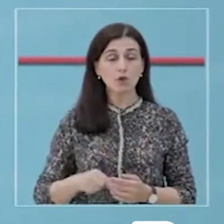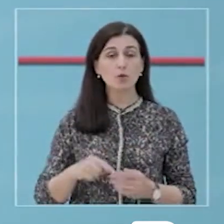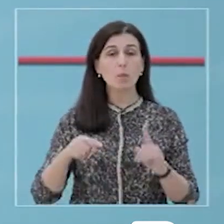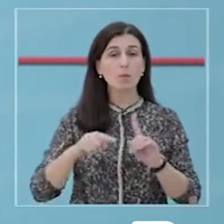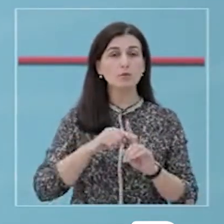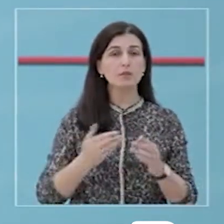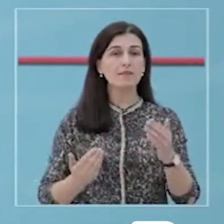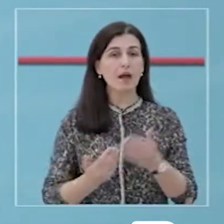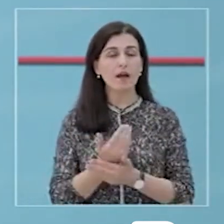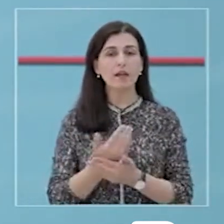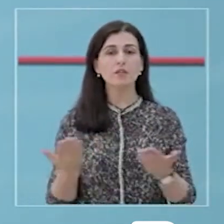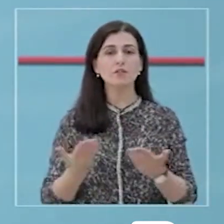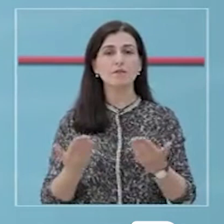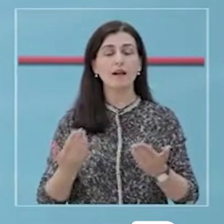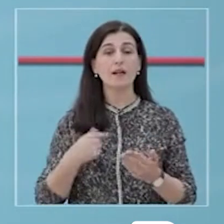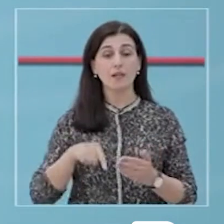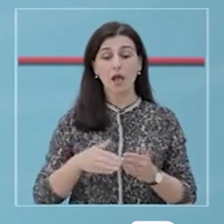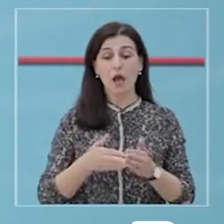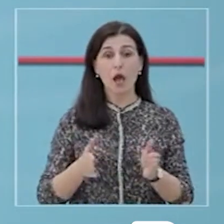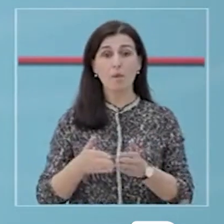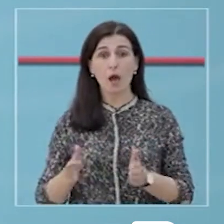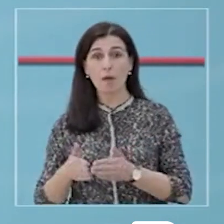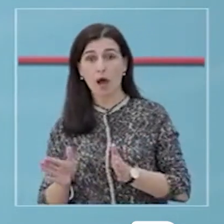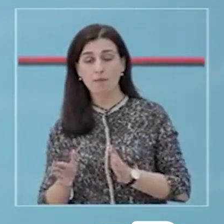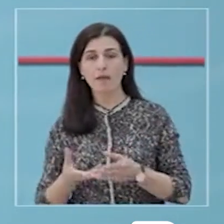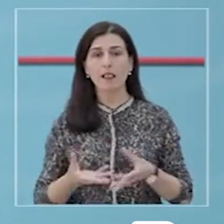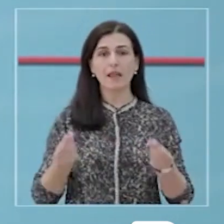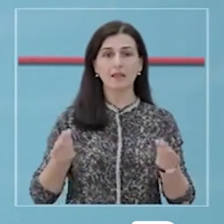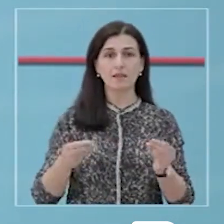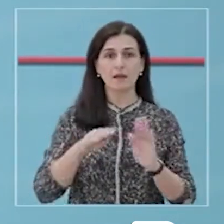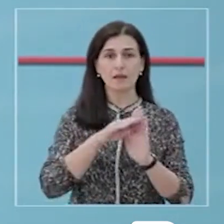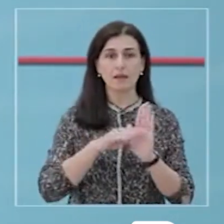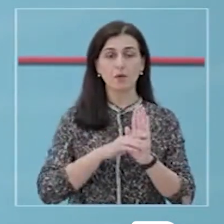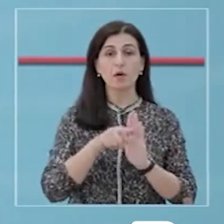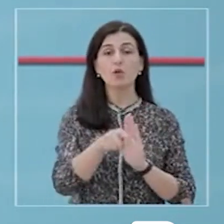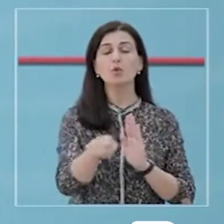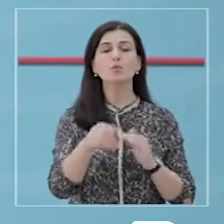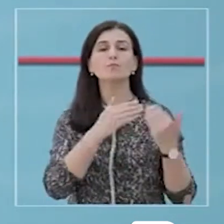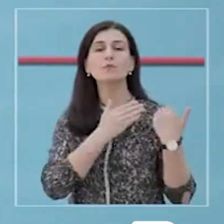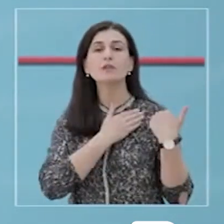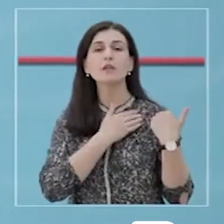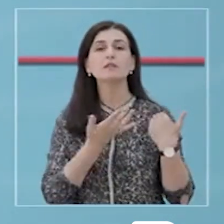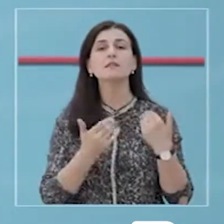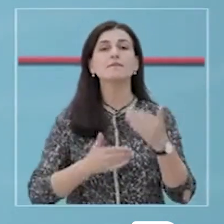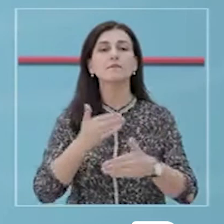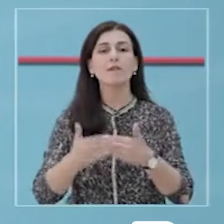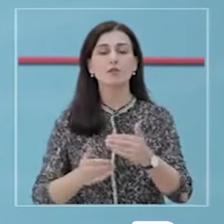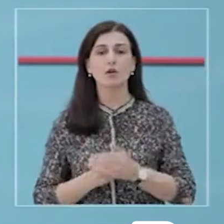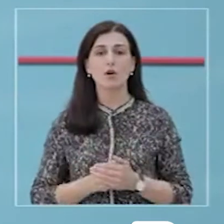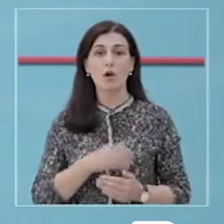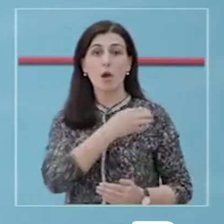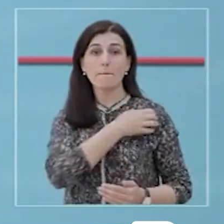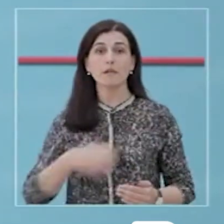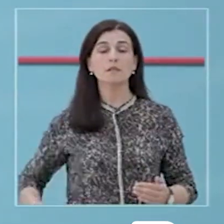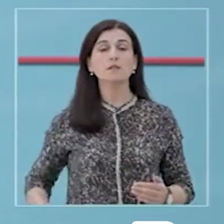treguar se funksionimi i strategjisë të rihapjes dhe lehtësimit të masave varet vetëm nga ju. Ministria e Shëndetësisë dhe Mbrojtjes Sociale ju